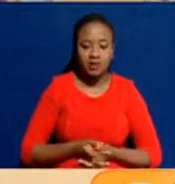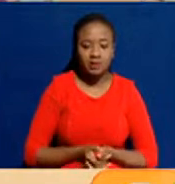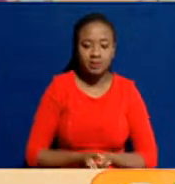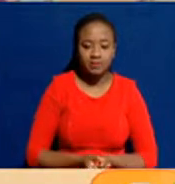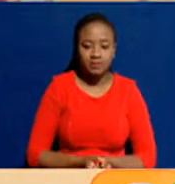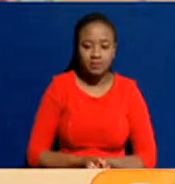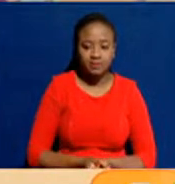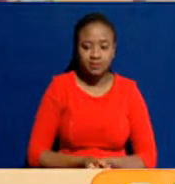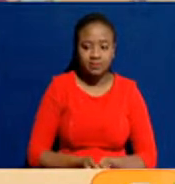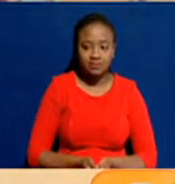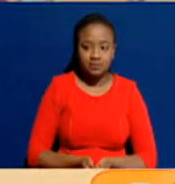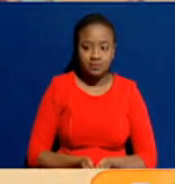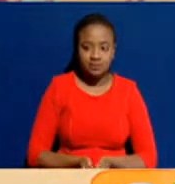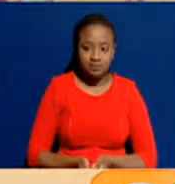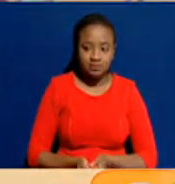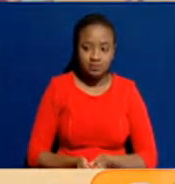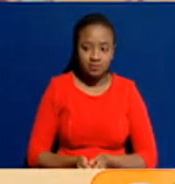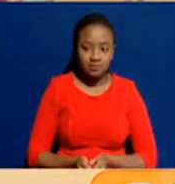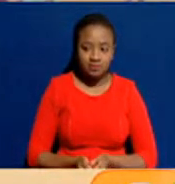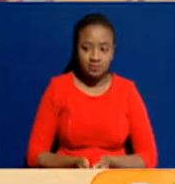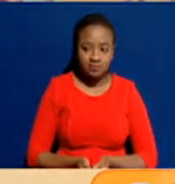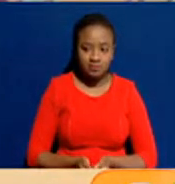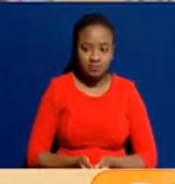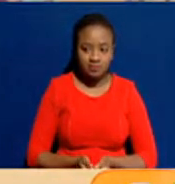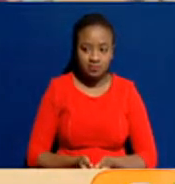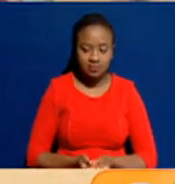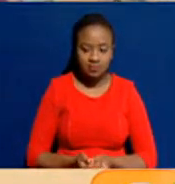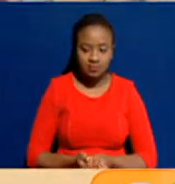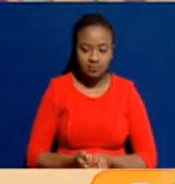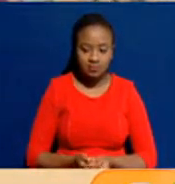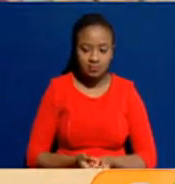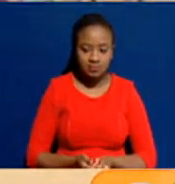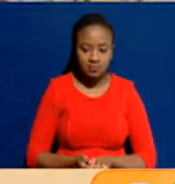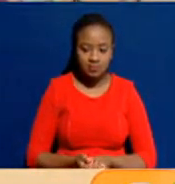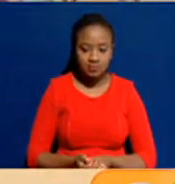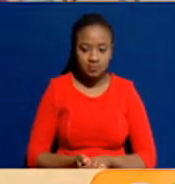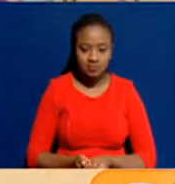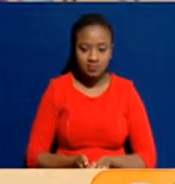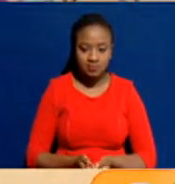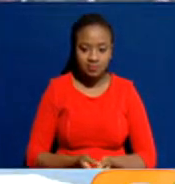ya Citizen, katika mahakama ya Milimani, kaunti ya Nairobi.